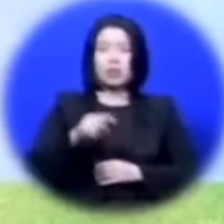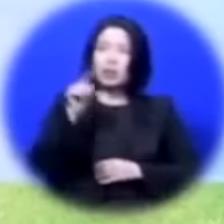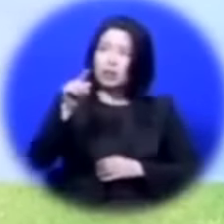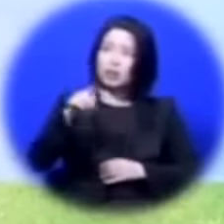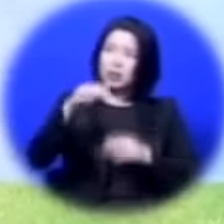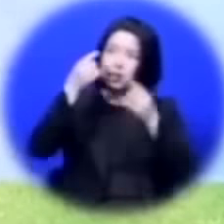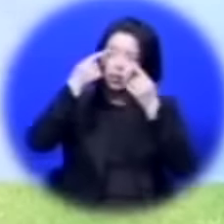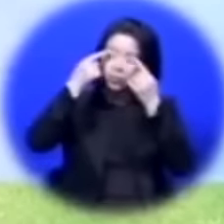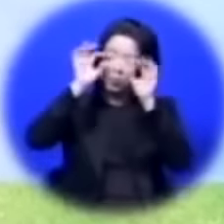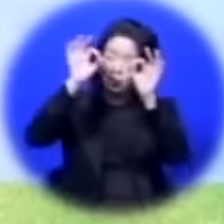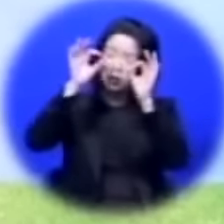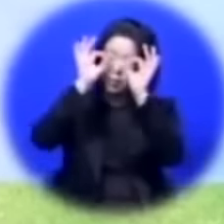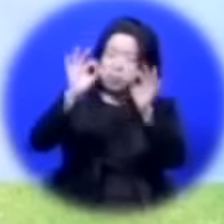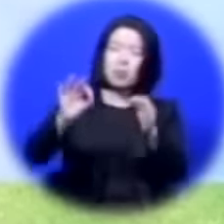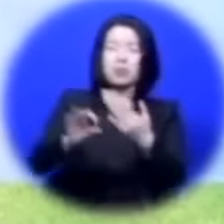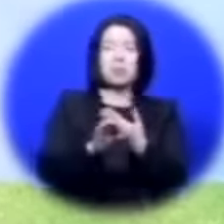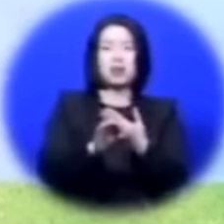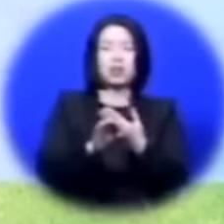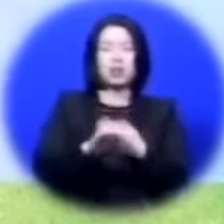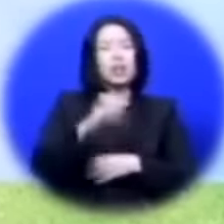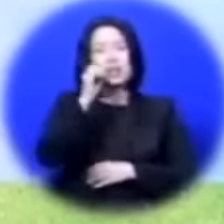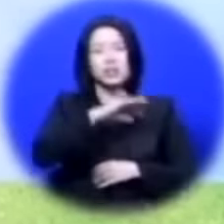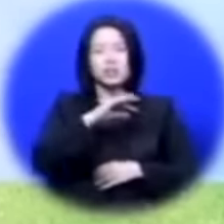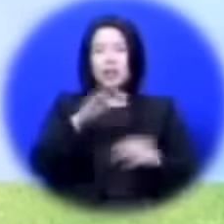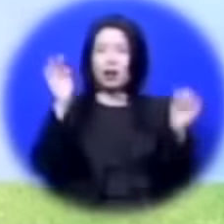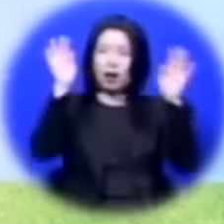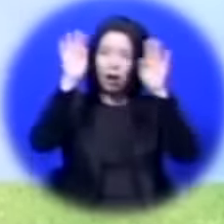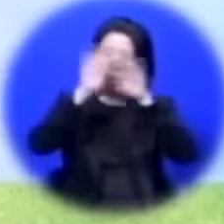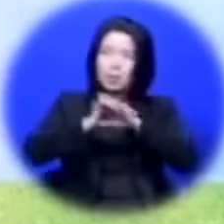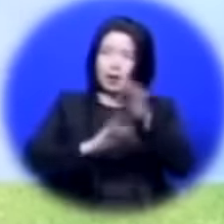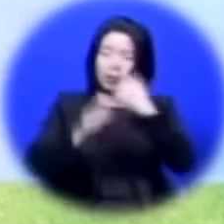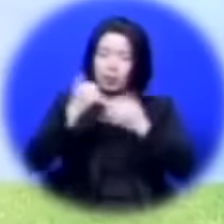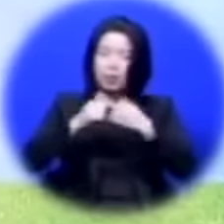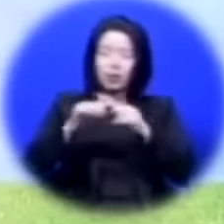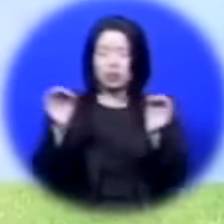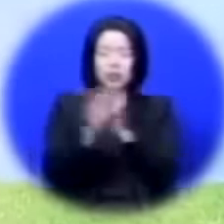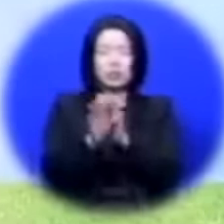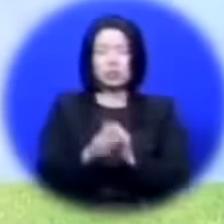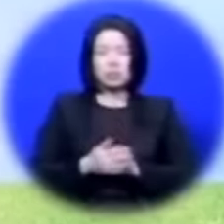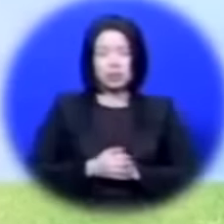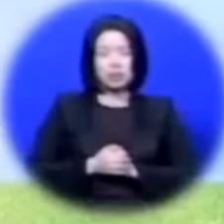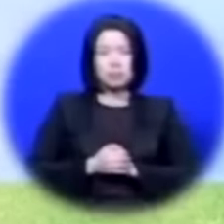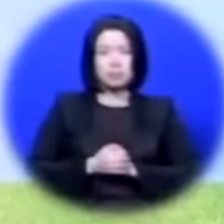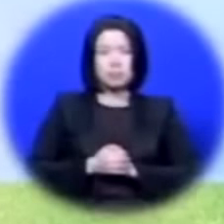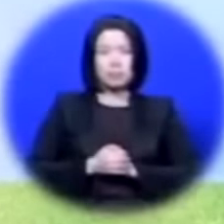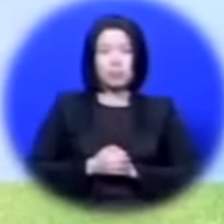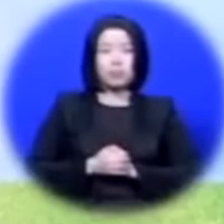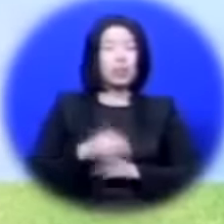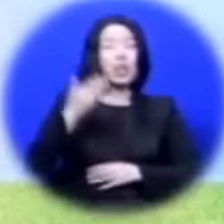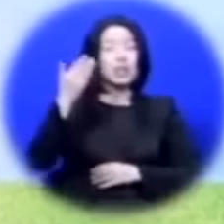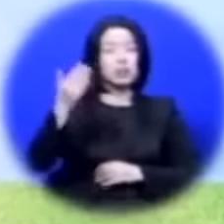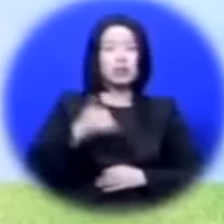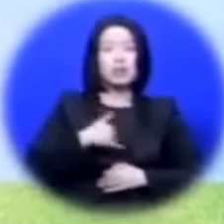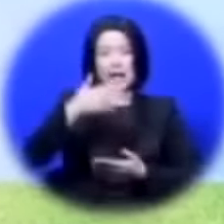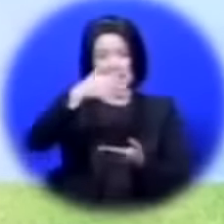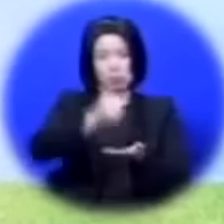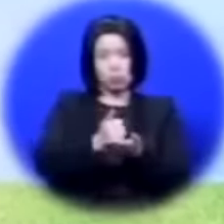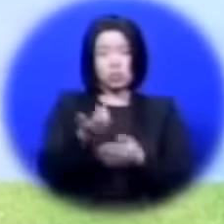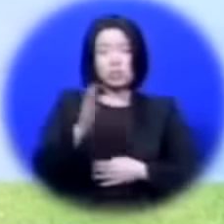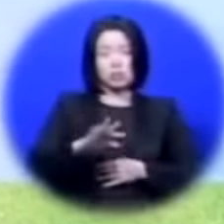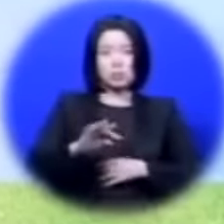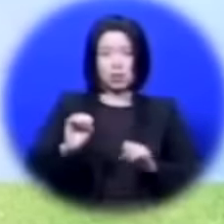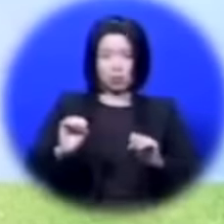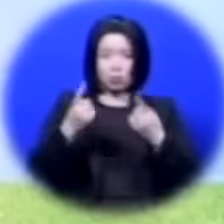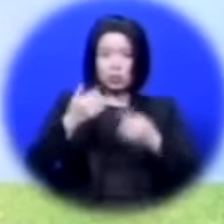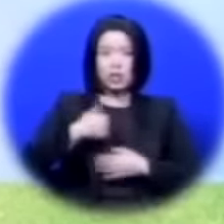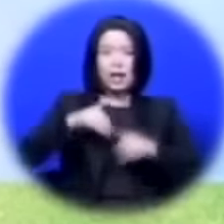눈동자를 바라보면 그냥 새까맣게 타버리고 말았어 그분은 저의 주인이지만 동시에